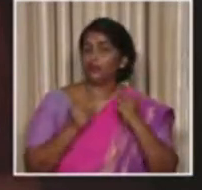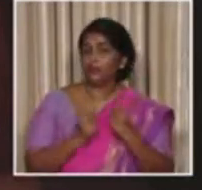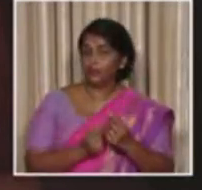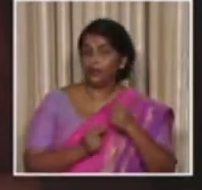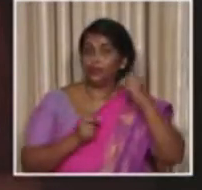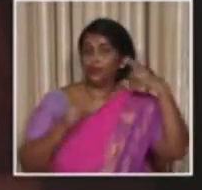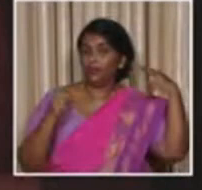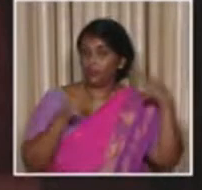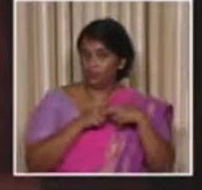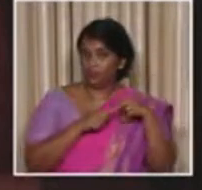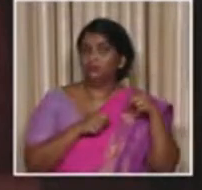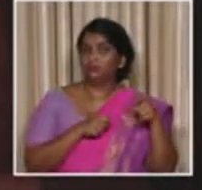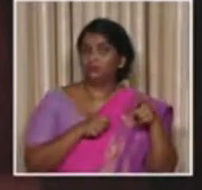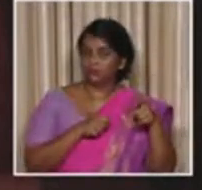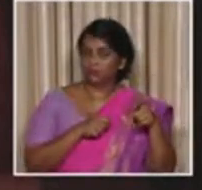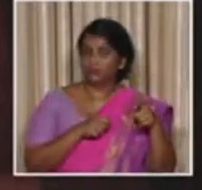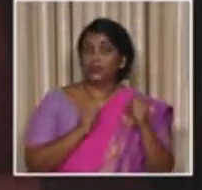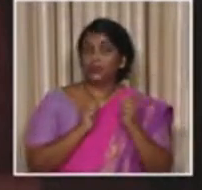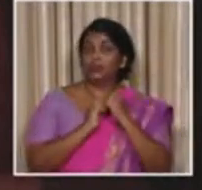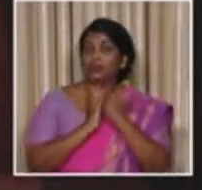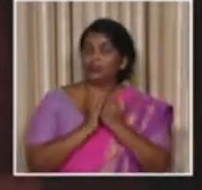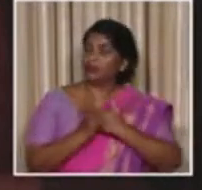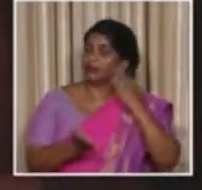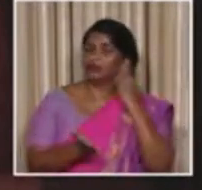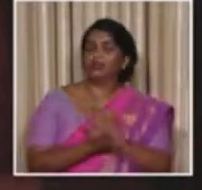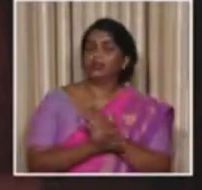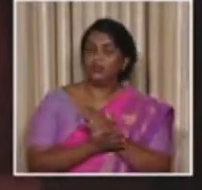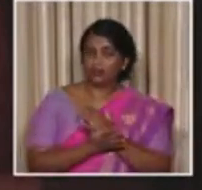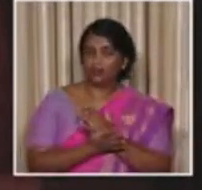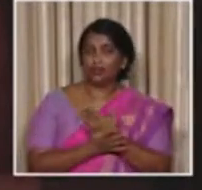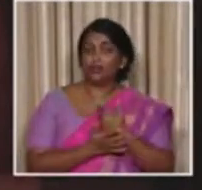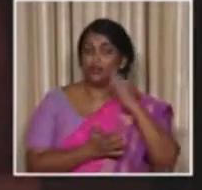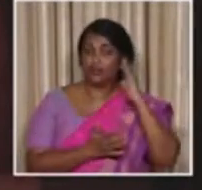මේ විදුලි කප්පාදු කරන වැඩපිළිවෙල අත්හිටවල